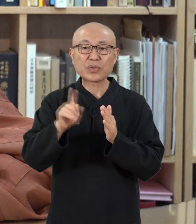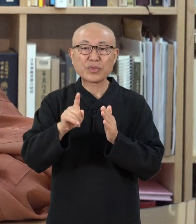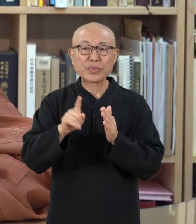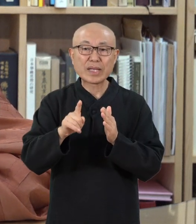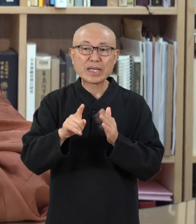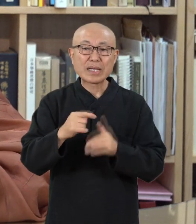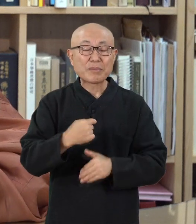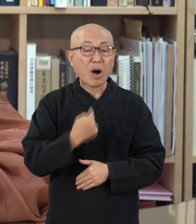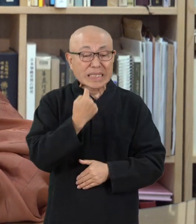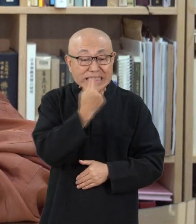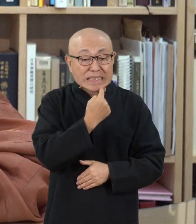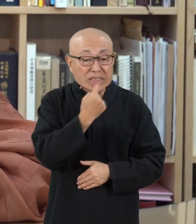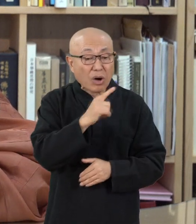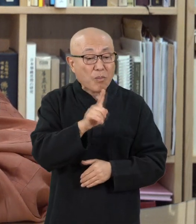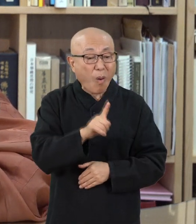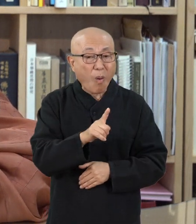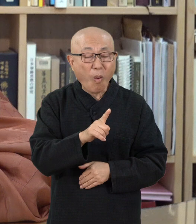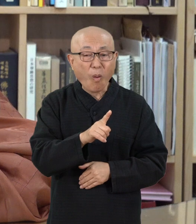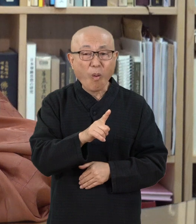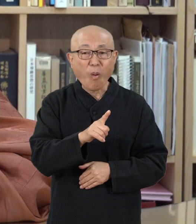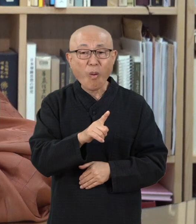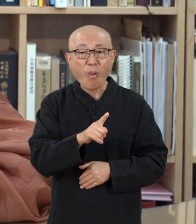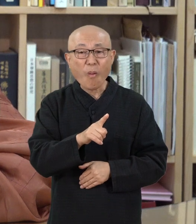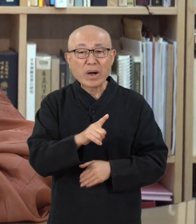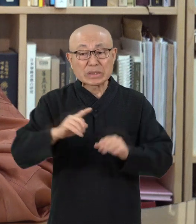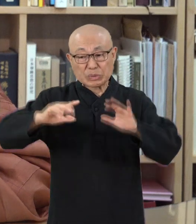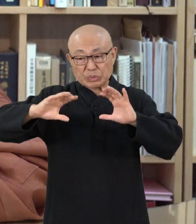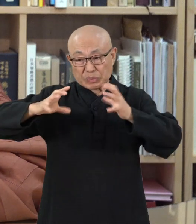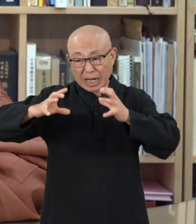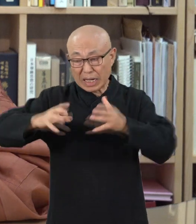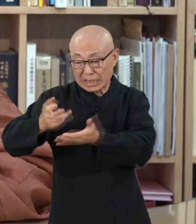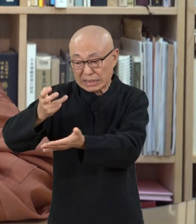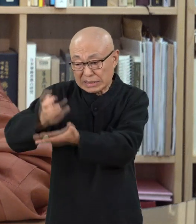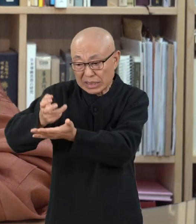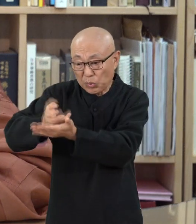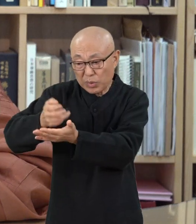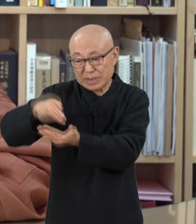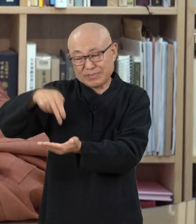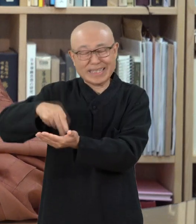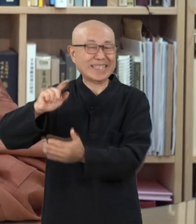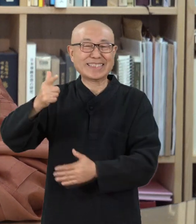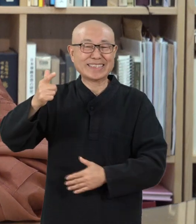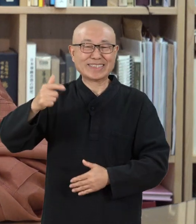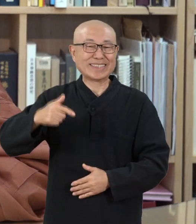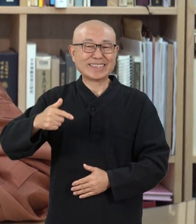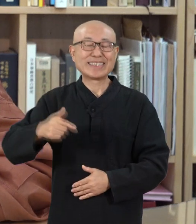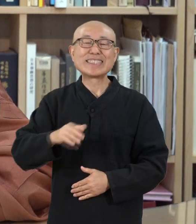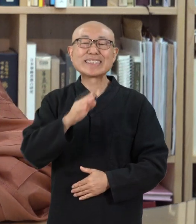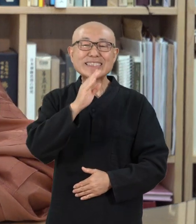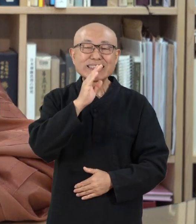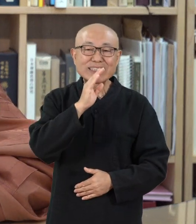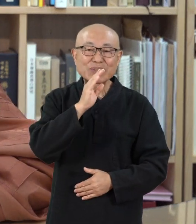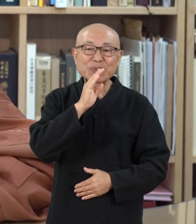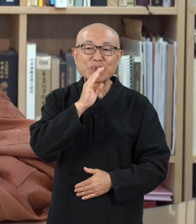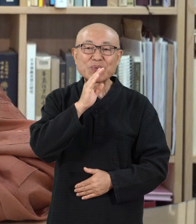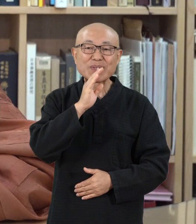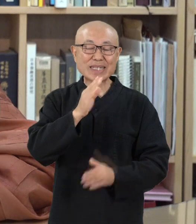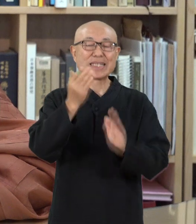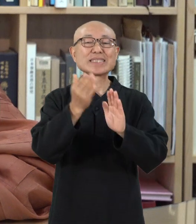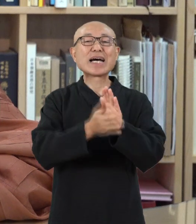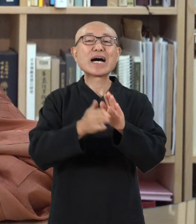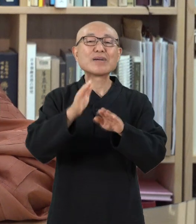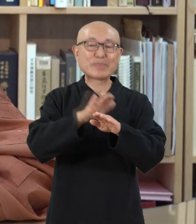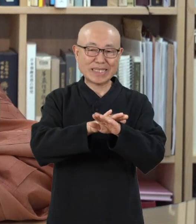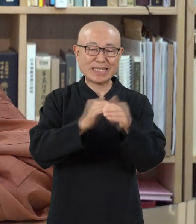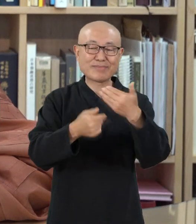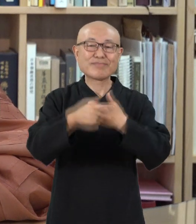이념에나 또는 국가의 제도 속에서 생각할 것이 아니라 진정으로 그 자비심이라고 하는